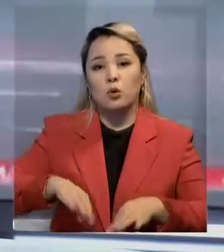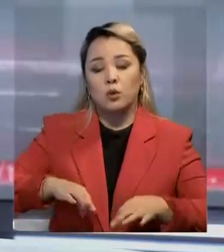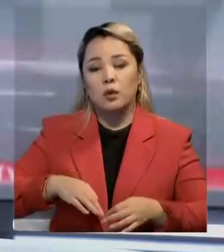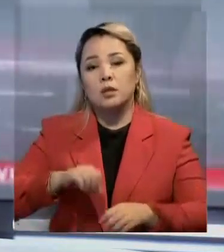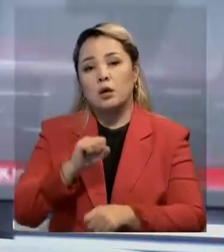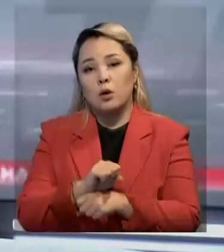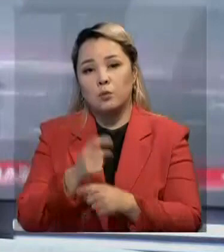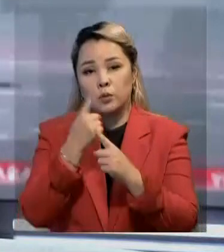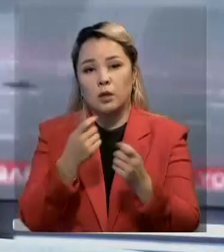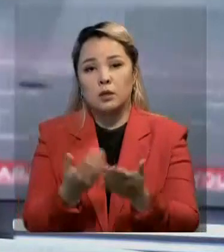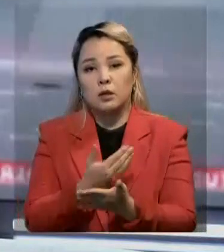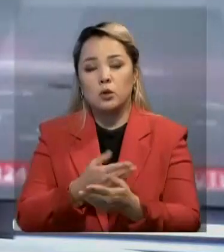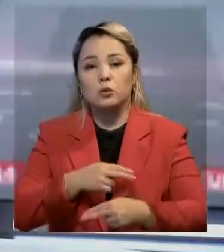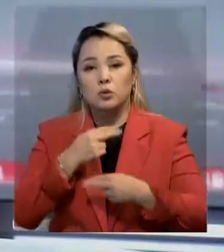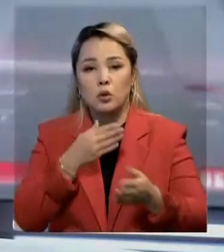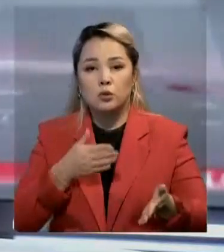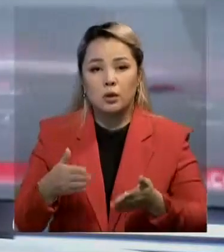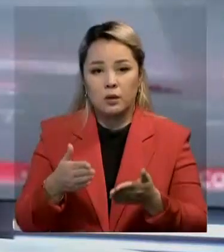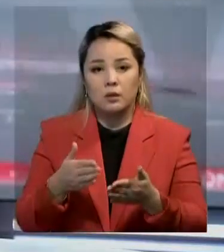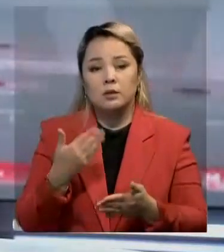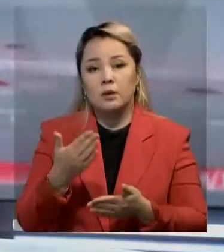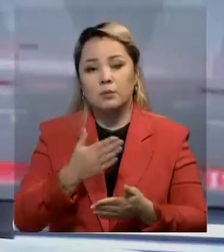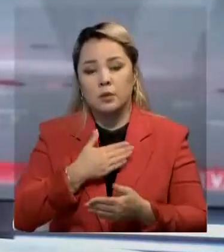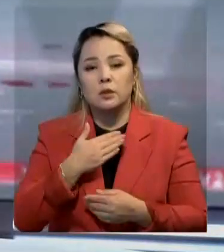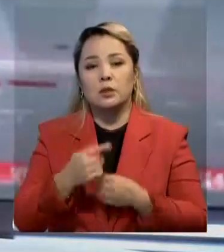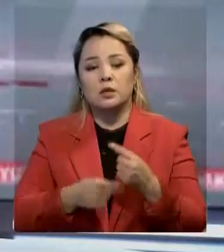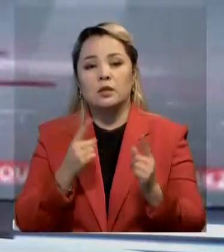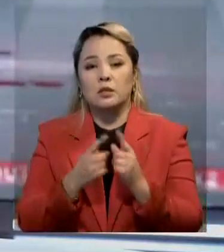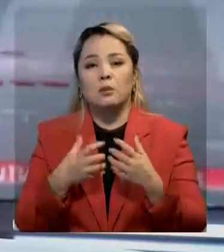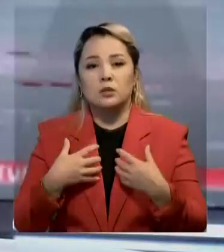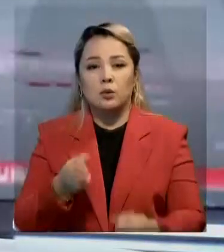туралы мәлімет ұсынамыз. Жолда абай болыңыздар. Ал сіздермен қоштасамыз. Аман сау болыңыздар.